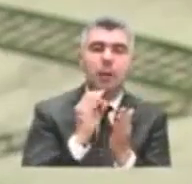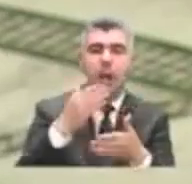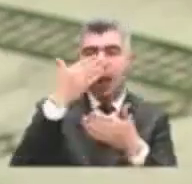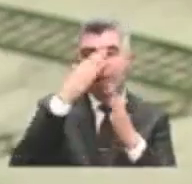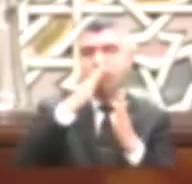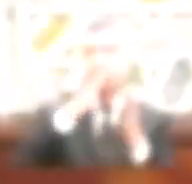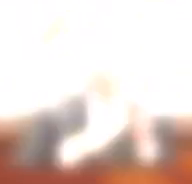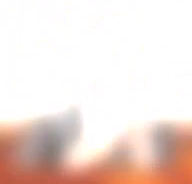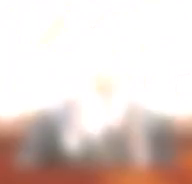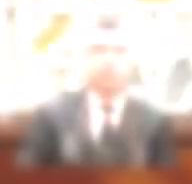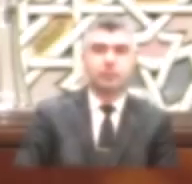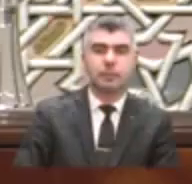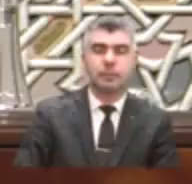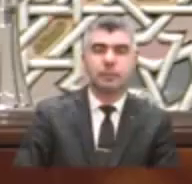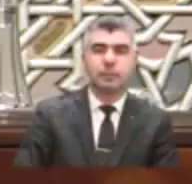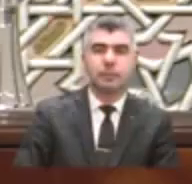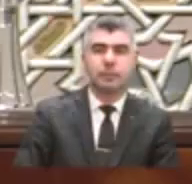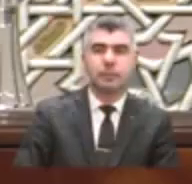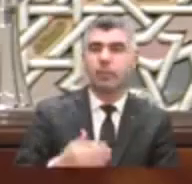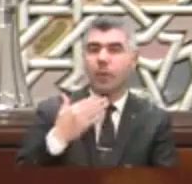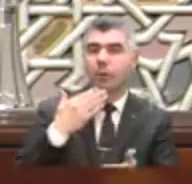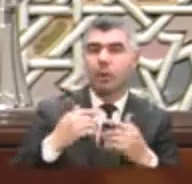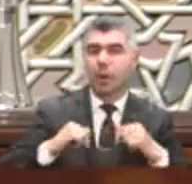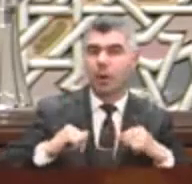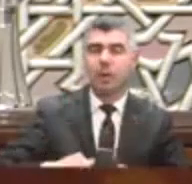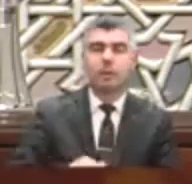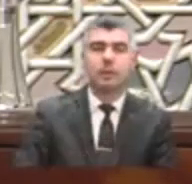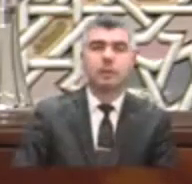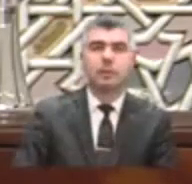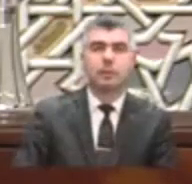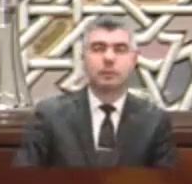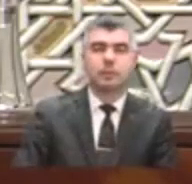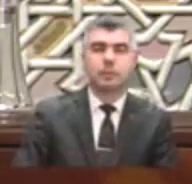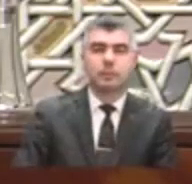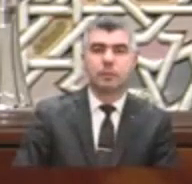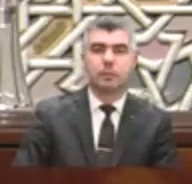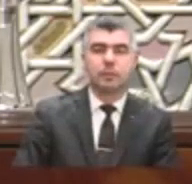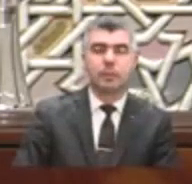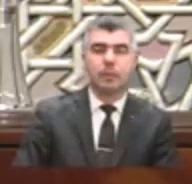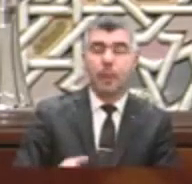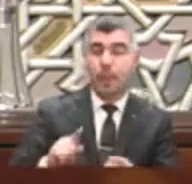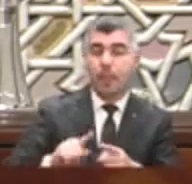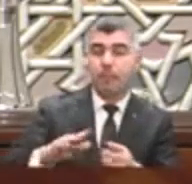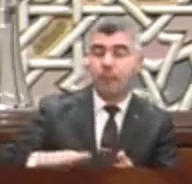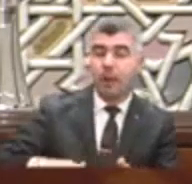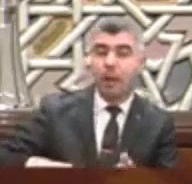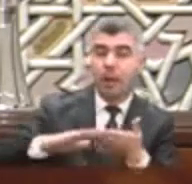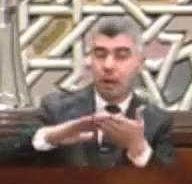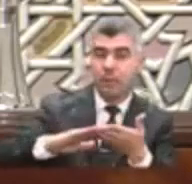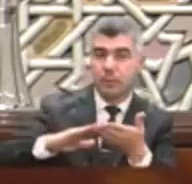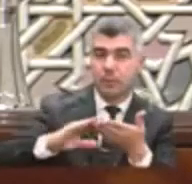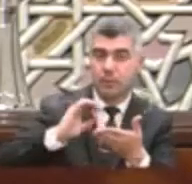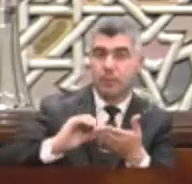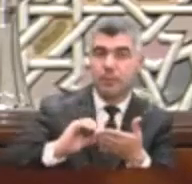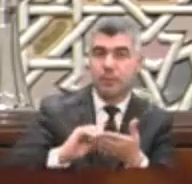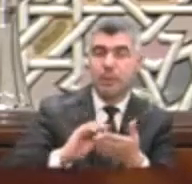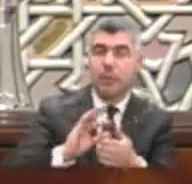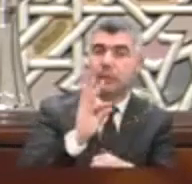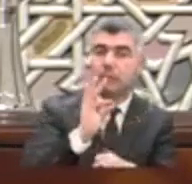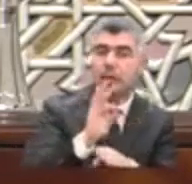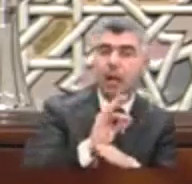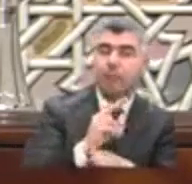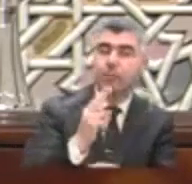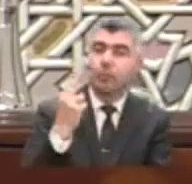شكرا السيد الوزير شكرا سيد الوزير والحقيقه ان الارتقاء طبعا بجوده التعليم